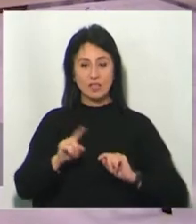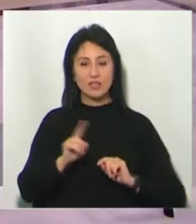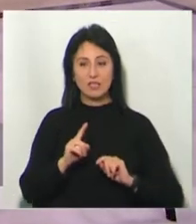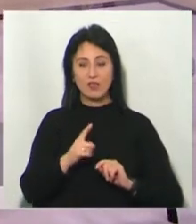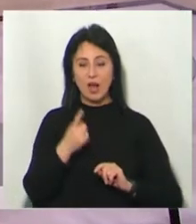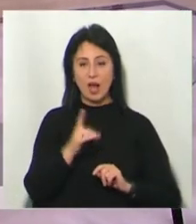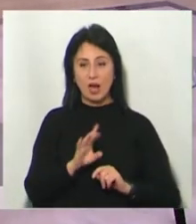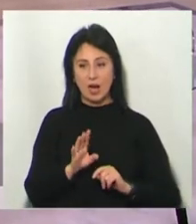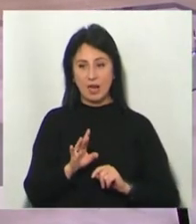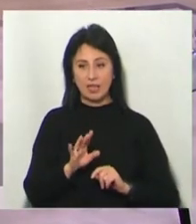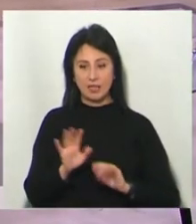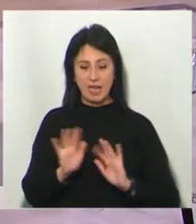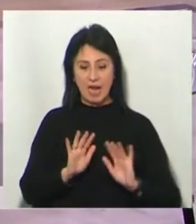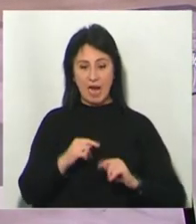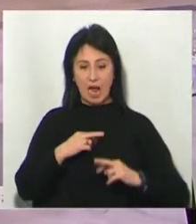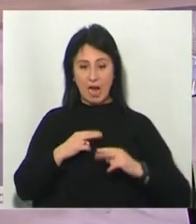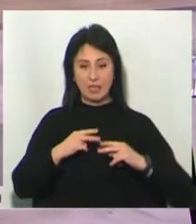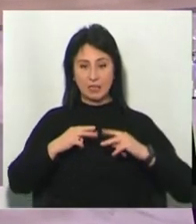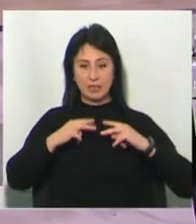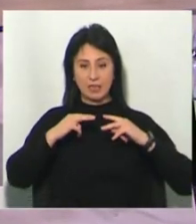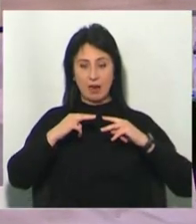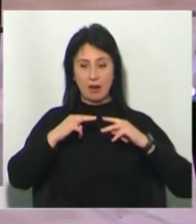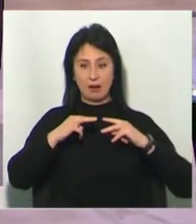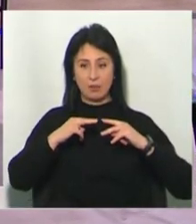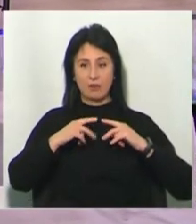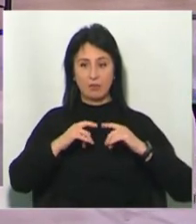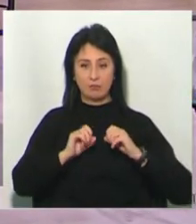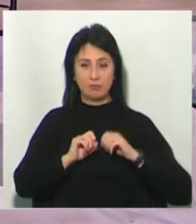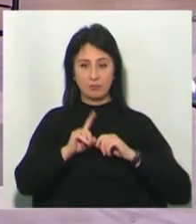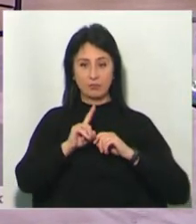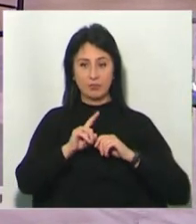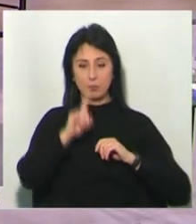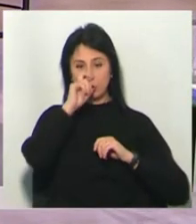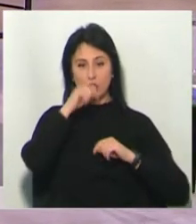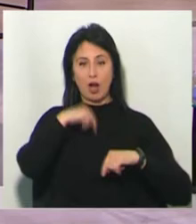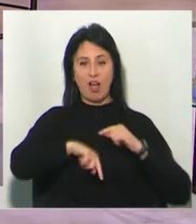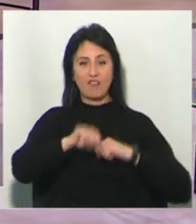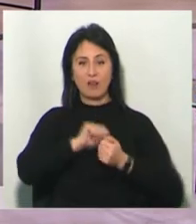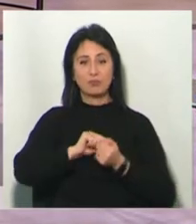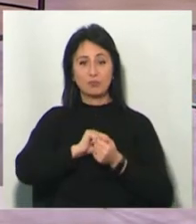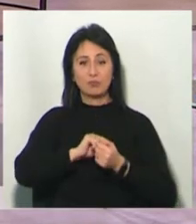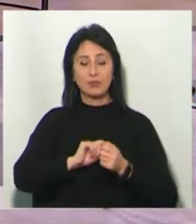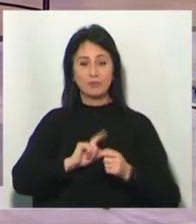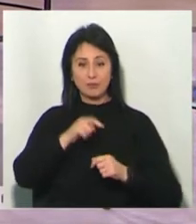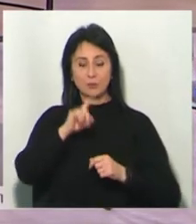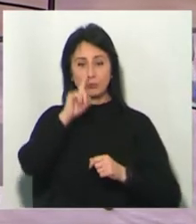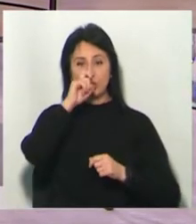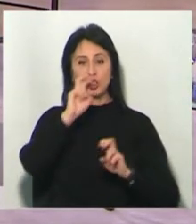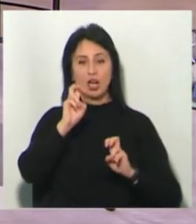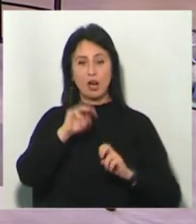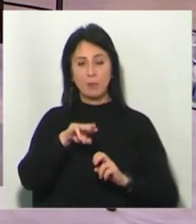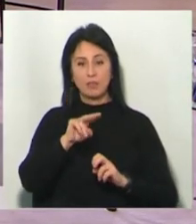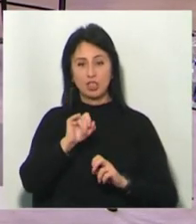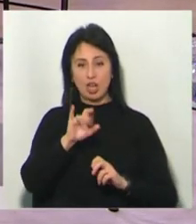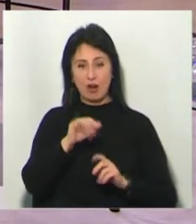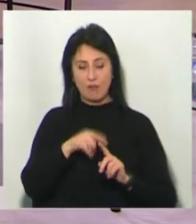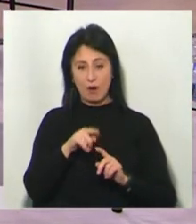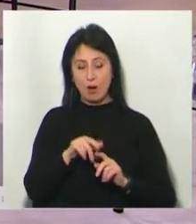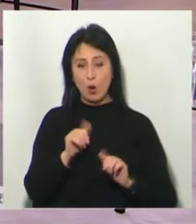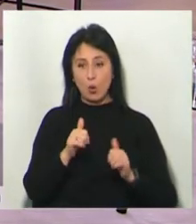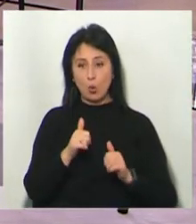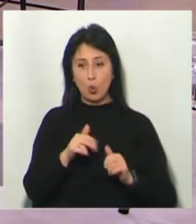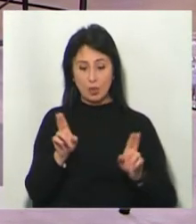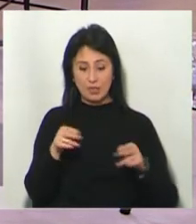მიმდინარეობს არაერთი რეაქცია, რომლის პროცესშიც წარმოიქმნება ეს მჟავა. Კიდევ უფრო მნიშვნელოვანია იმის გააზრება, რომ